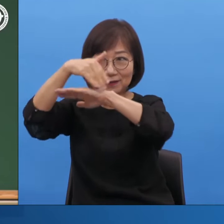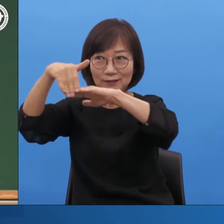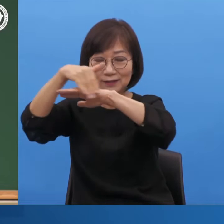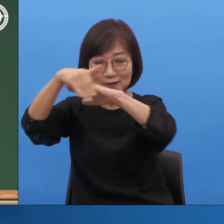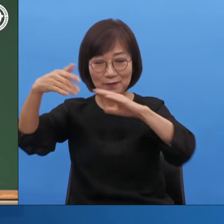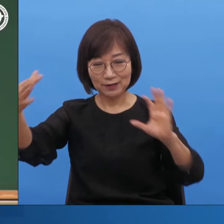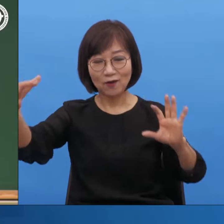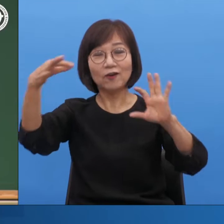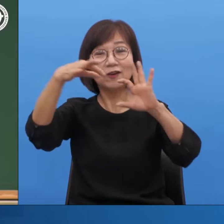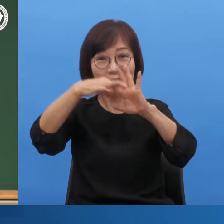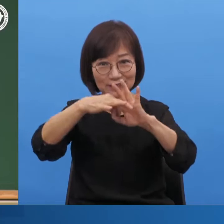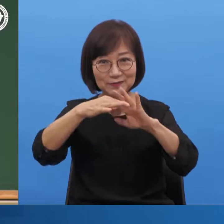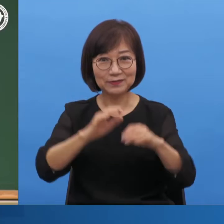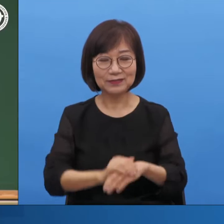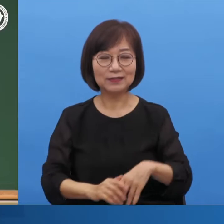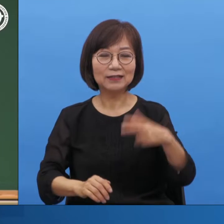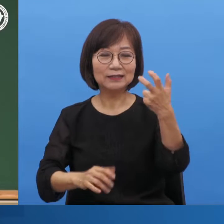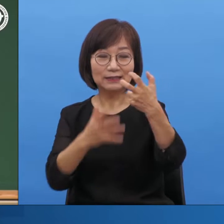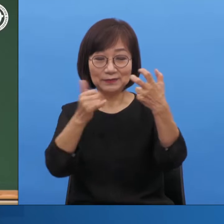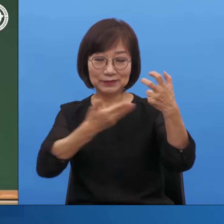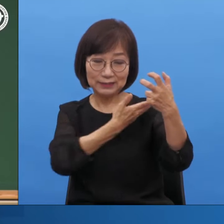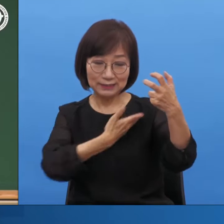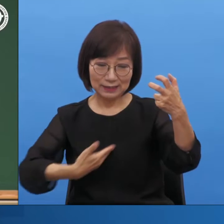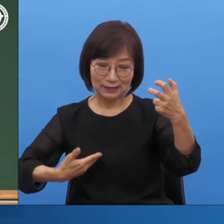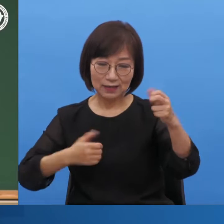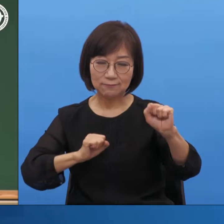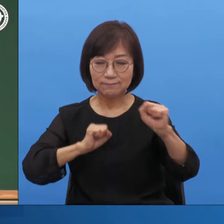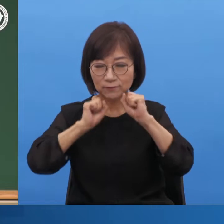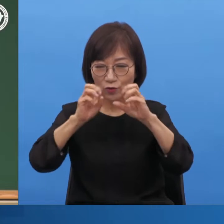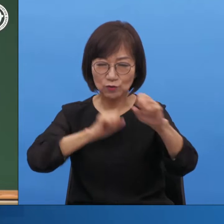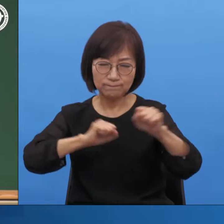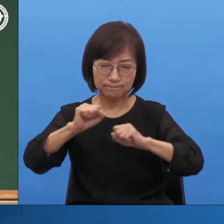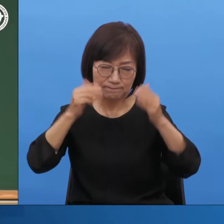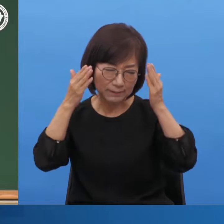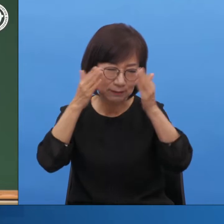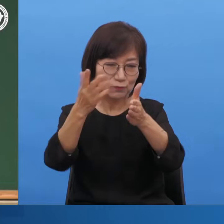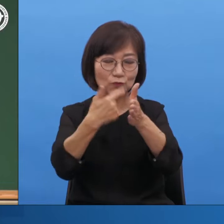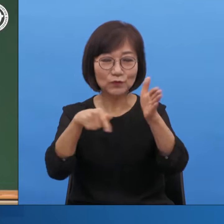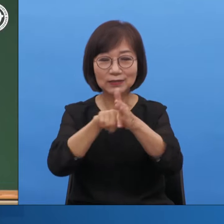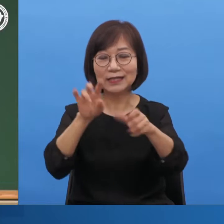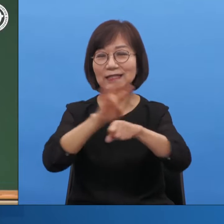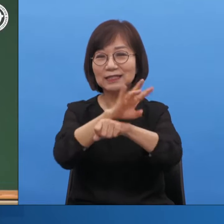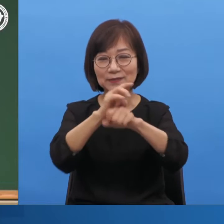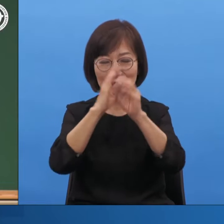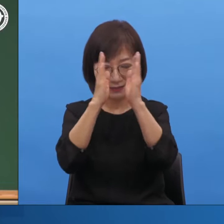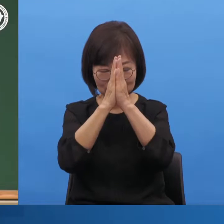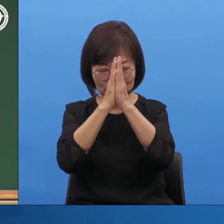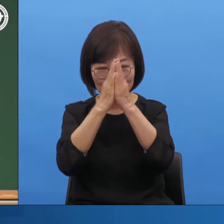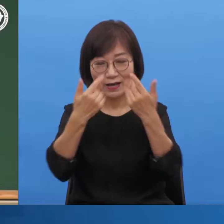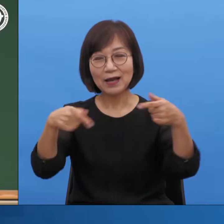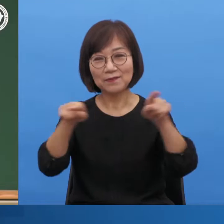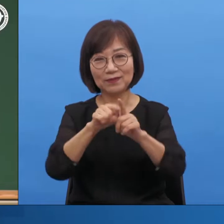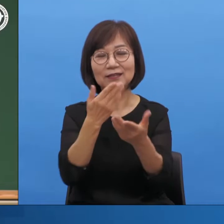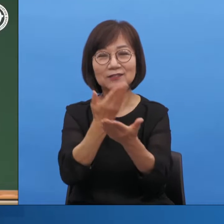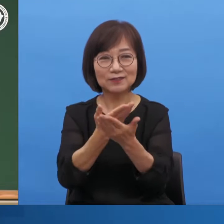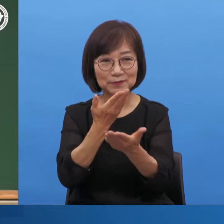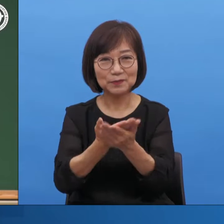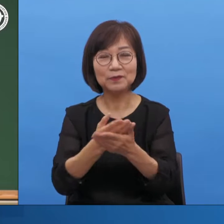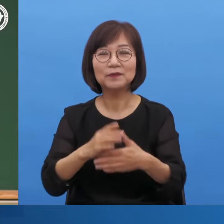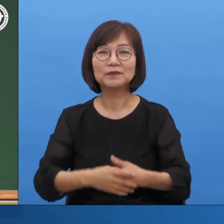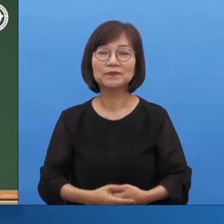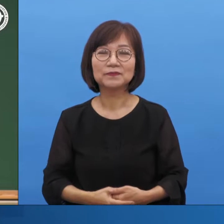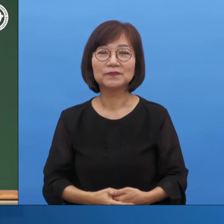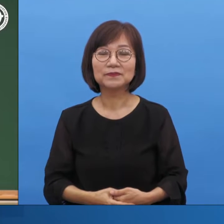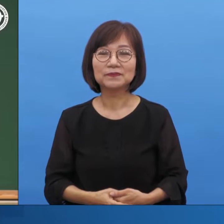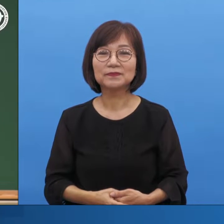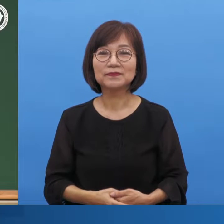70인 제자운동으로 올인할 수 있도록 24기도로 함께하면서 우리 다락방이